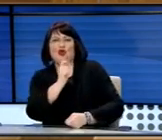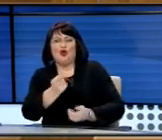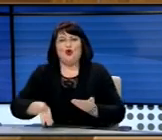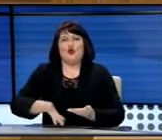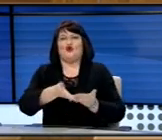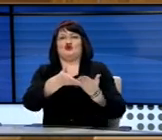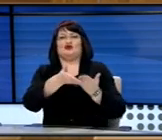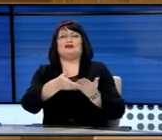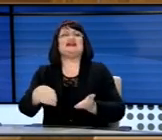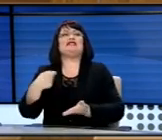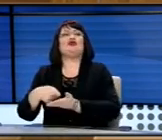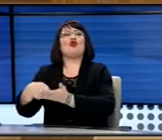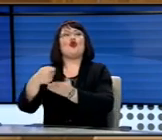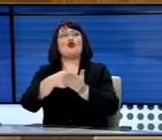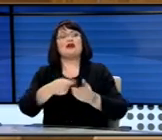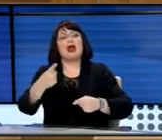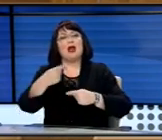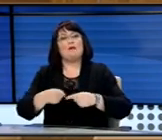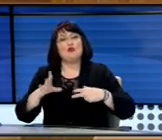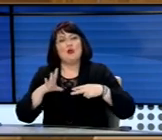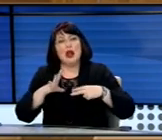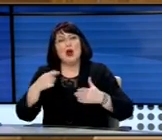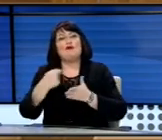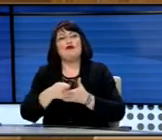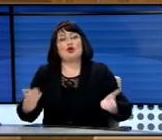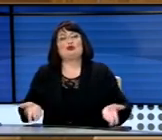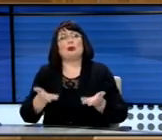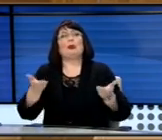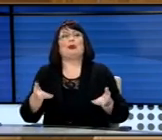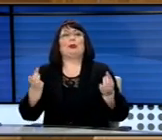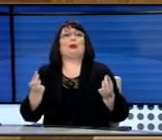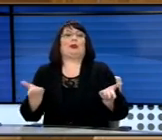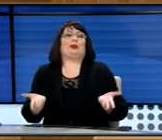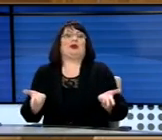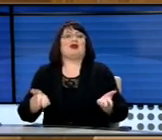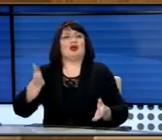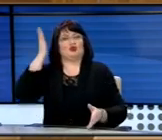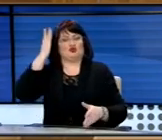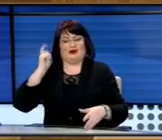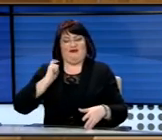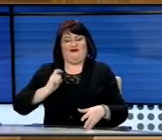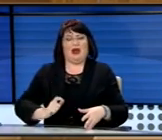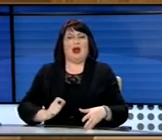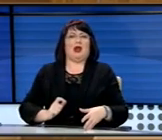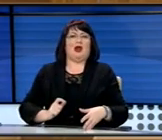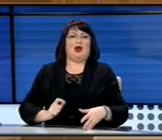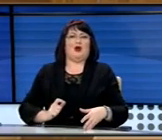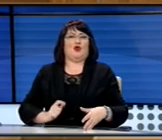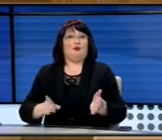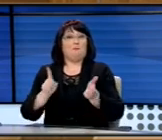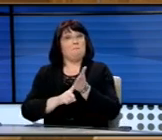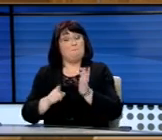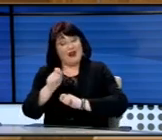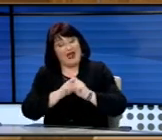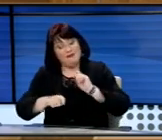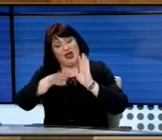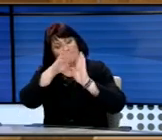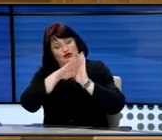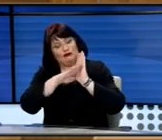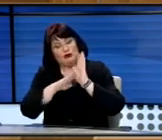βασίζονται στη φορολογία του λαού, φοροελαφρύνσεις για το μεγάλο κεφάλαιο, απαιτεί τη διαμόρφωση όρων